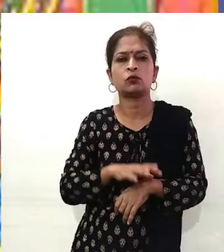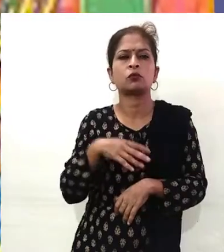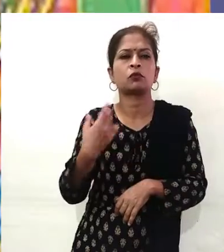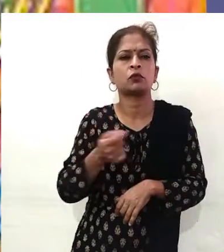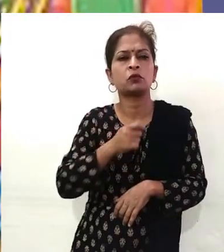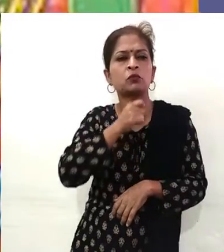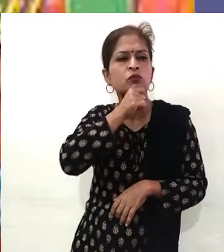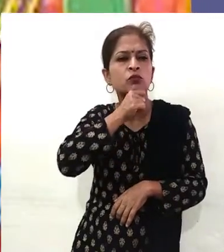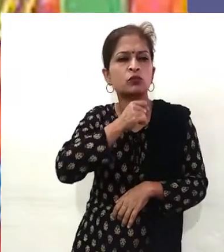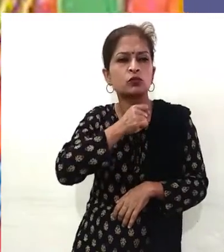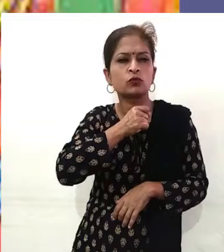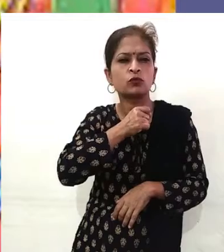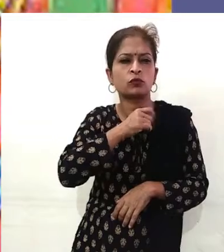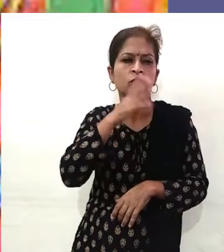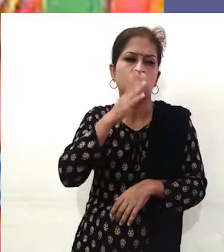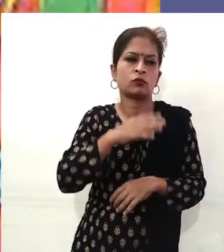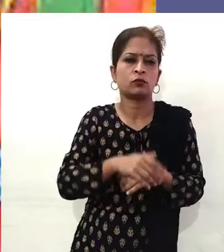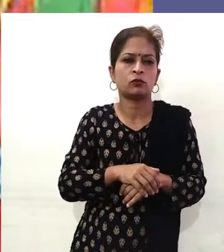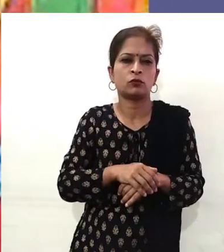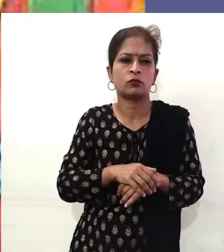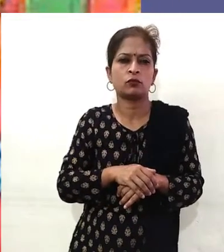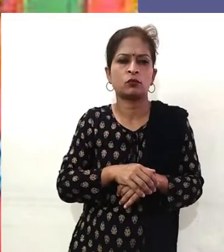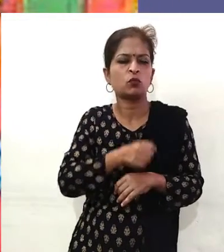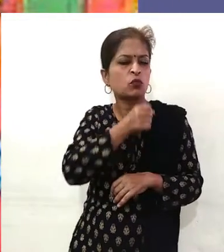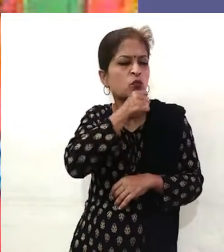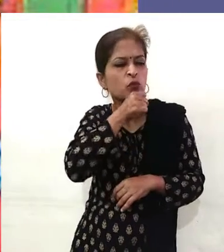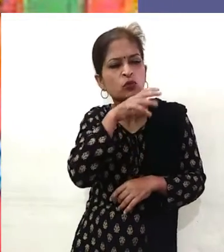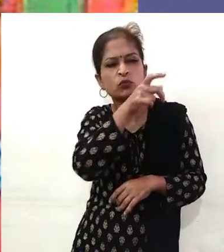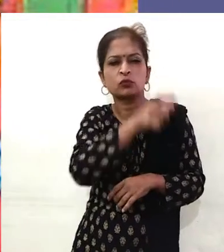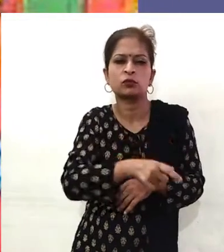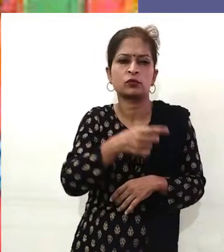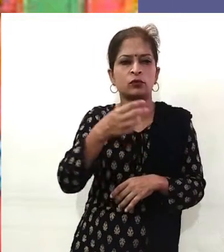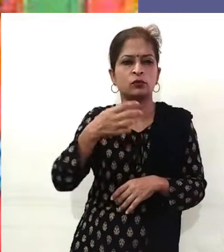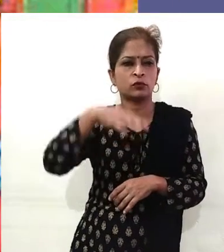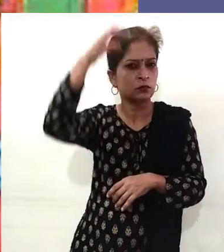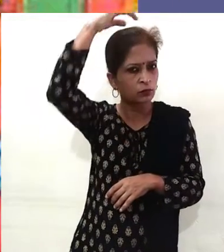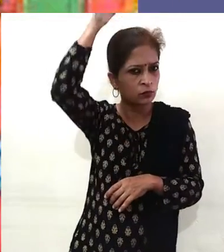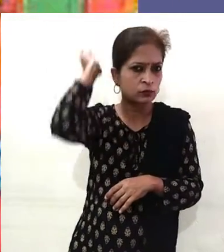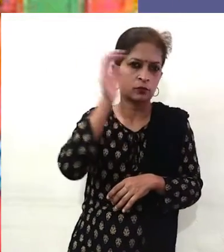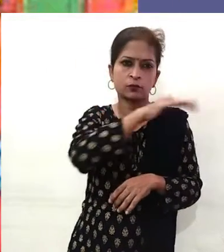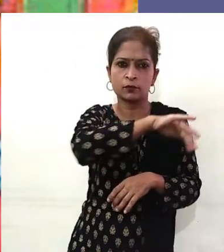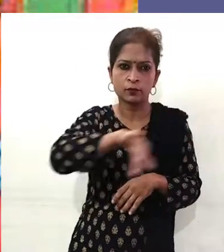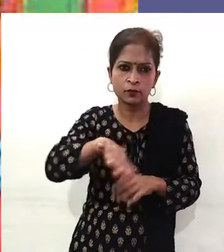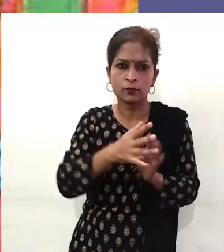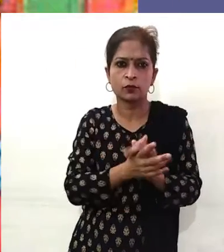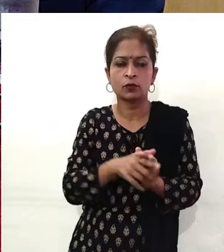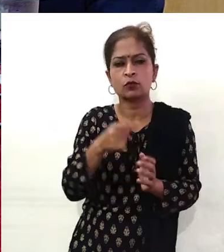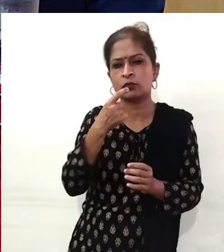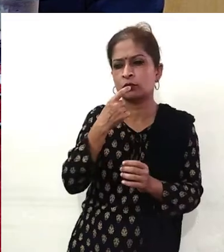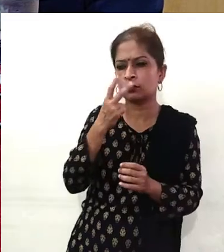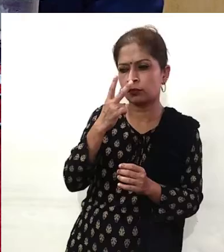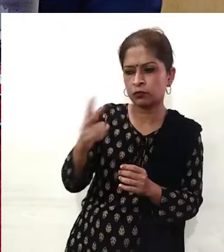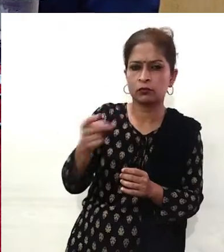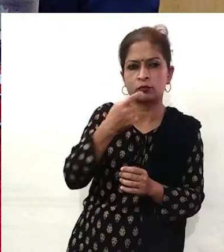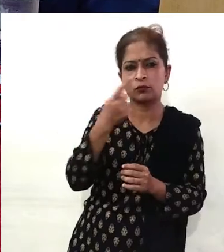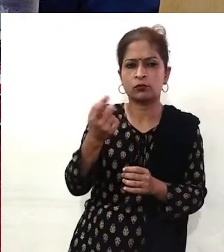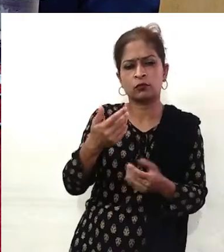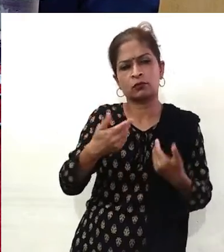बूढ़ा ब्राह्मण भी नहीं, एक बड़ा ही बूढ़ा व्यक्ति आया, जिसने कहा कि मैं बना